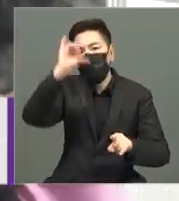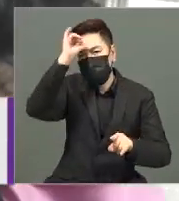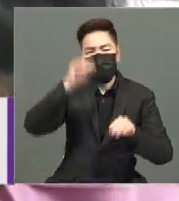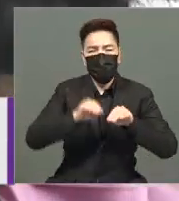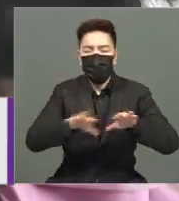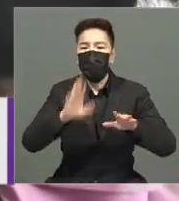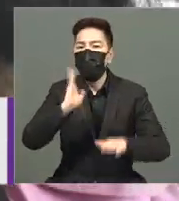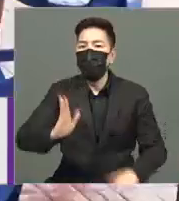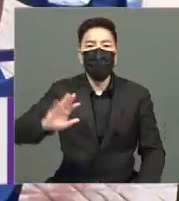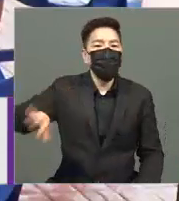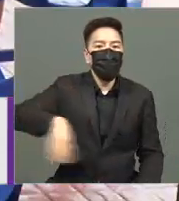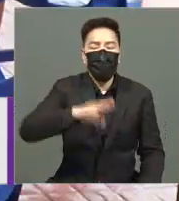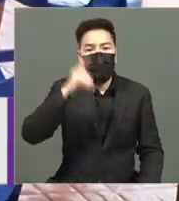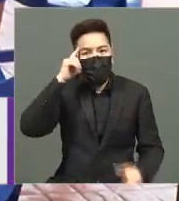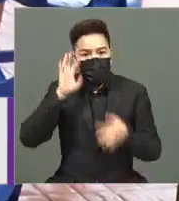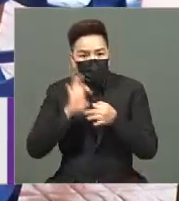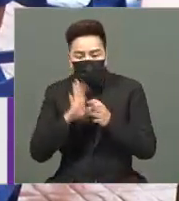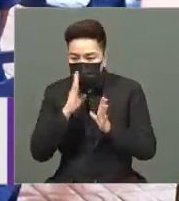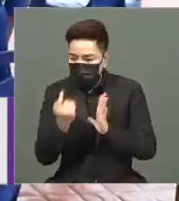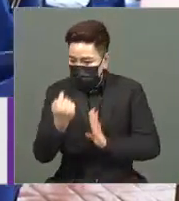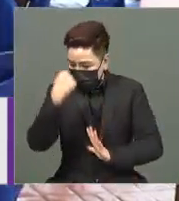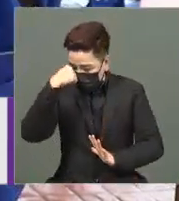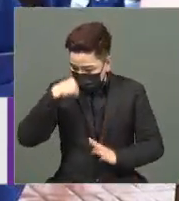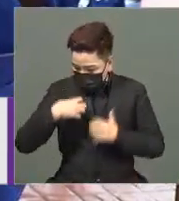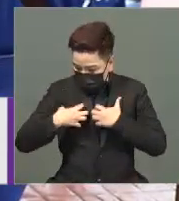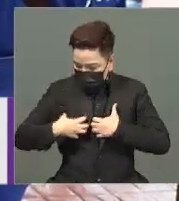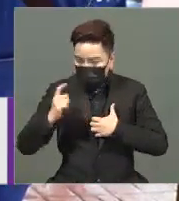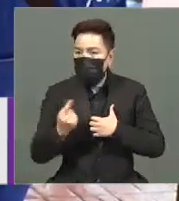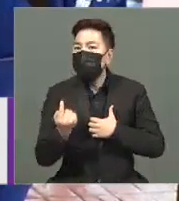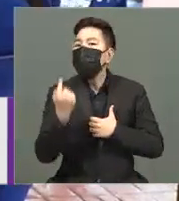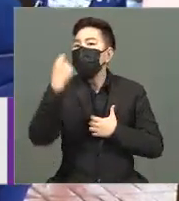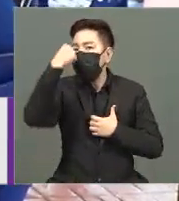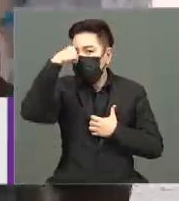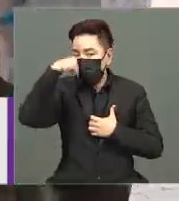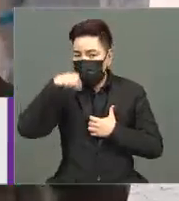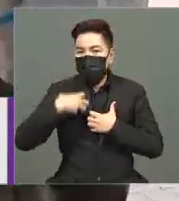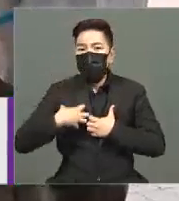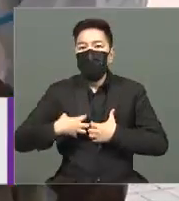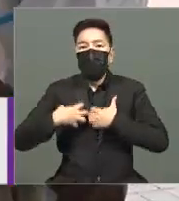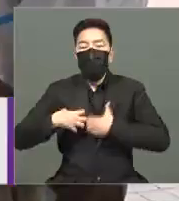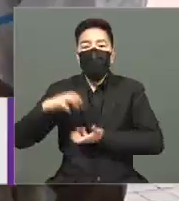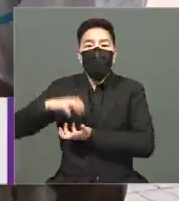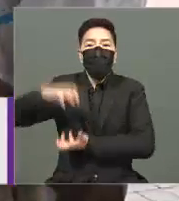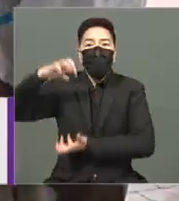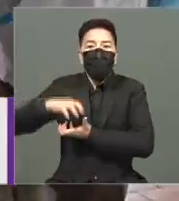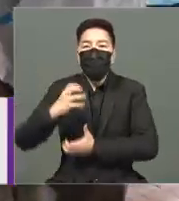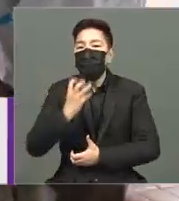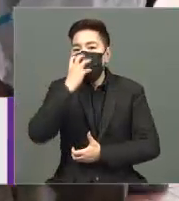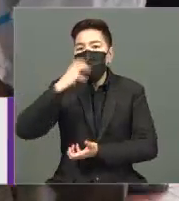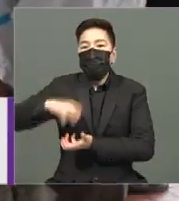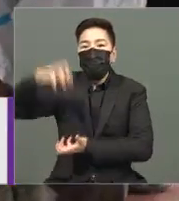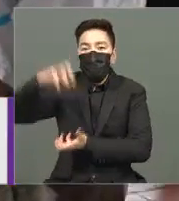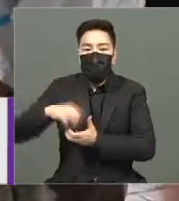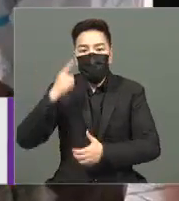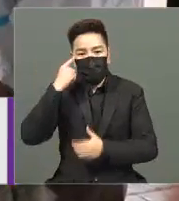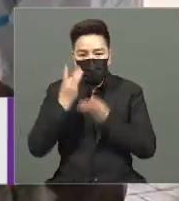ก็มีความกังวลว่าป่วยแล้วเนี่ยเชื้อจะลงปอดต้องใส่เครื่องช่วยหายใจจึงต้องประกาศให้เป็นภาวะฉุกเฉินและรีบนำ